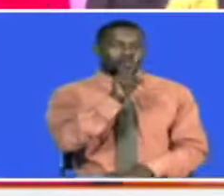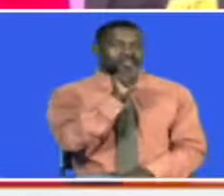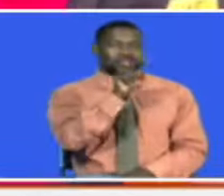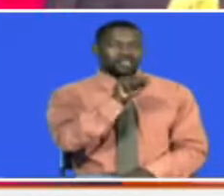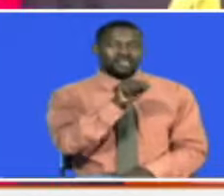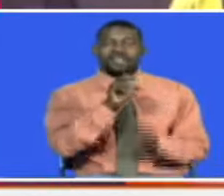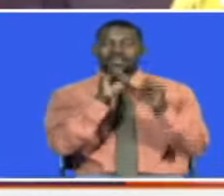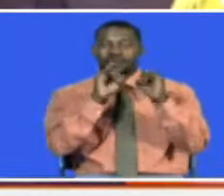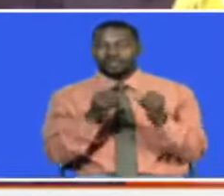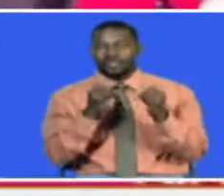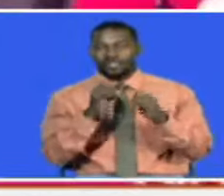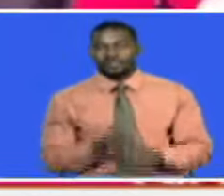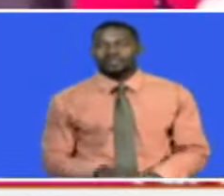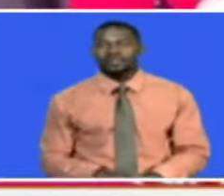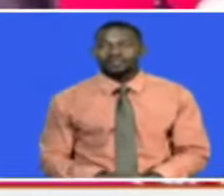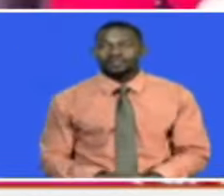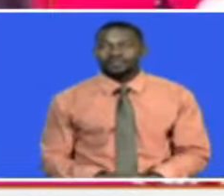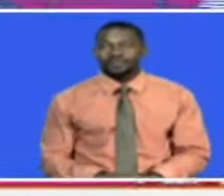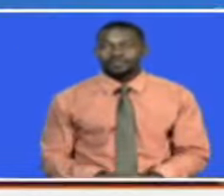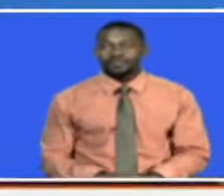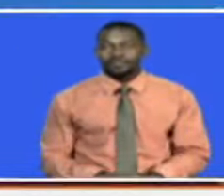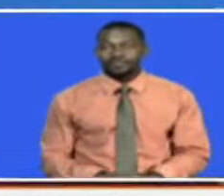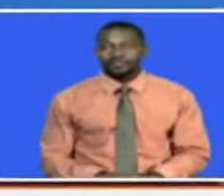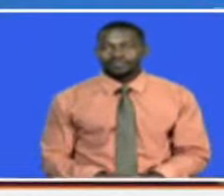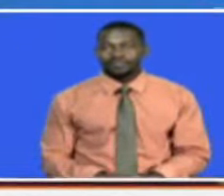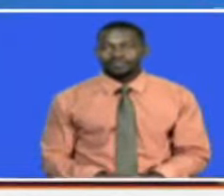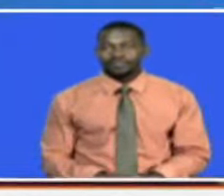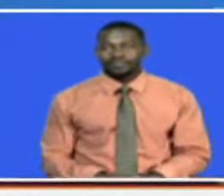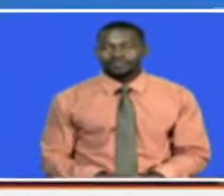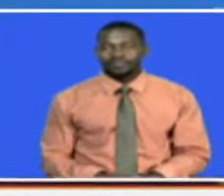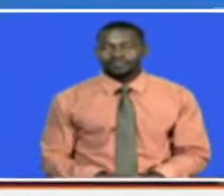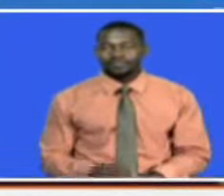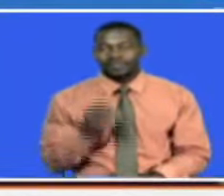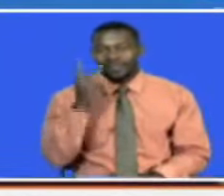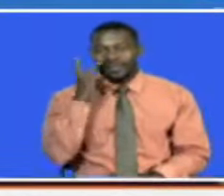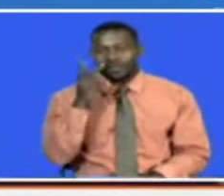KTN News. Na mtazamaji, turejelee taarifa yetu.